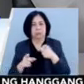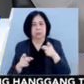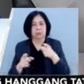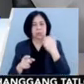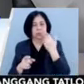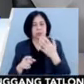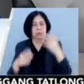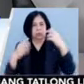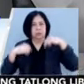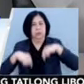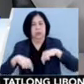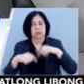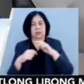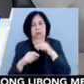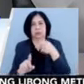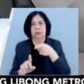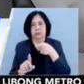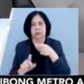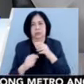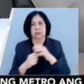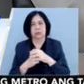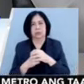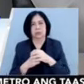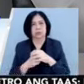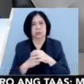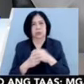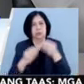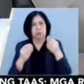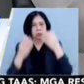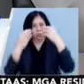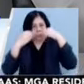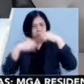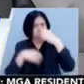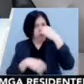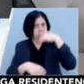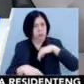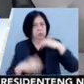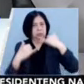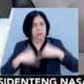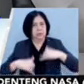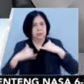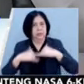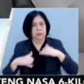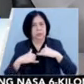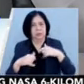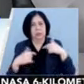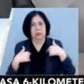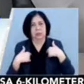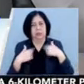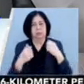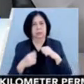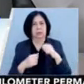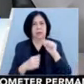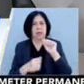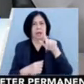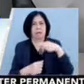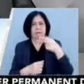magiging may material ka na nasa loob mo na nag-generate ng alpha particles, which